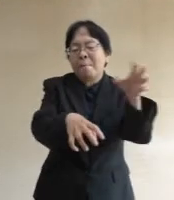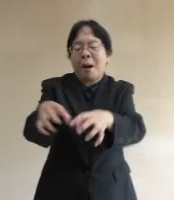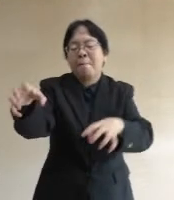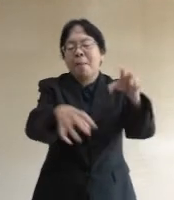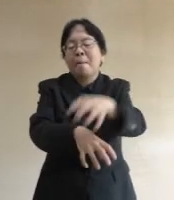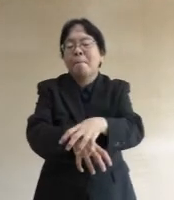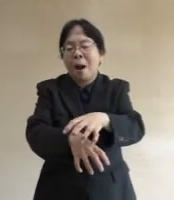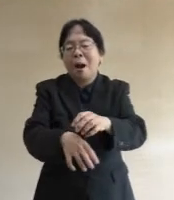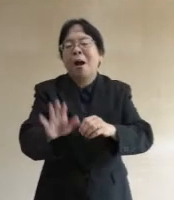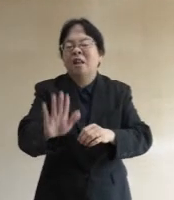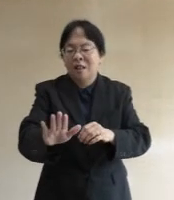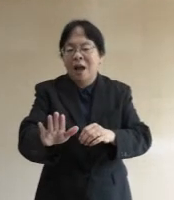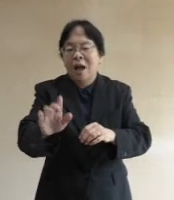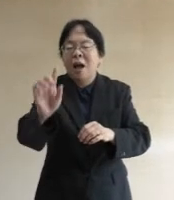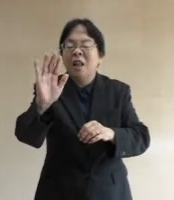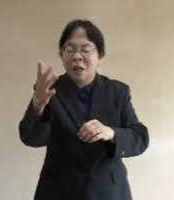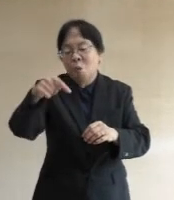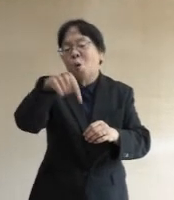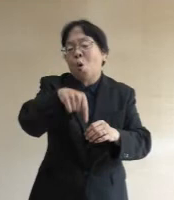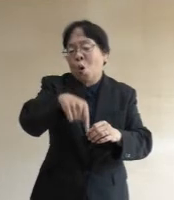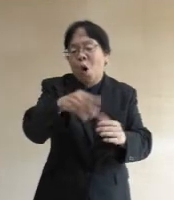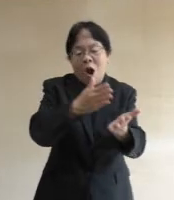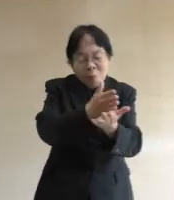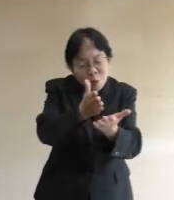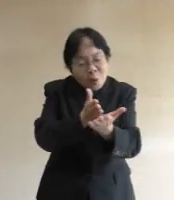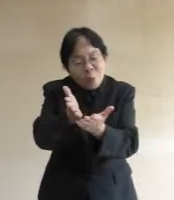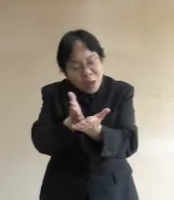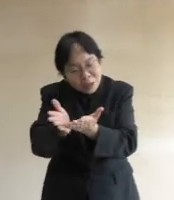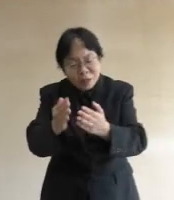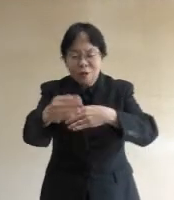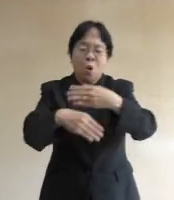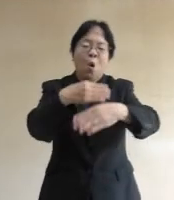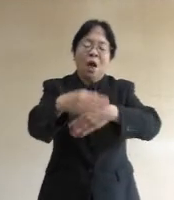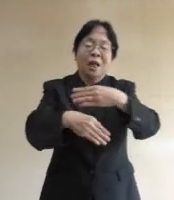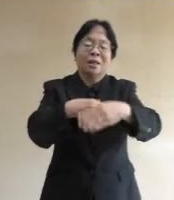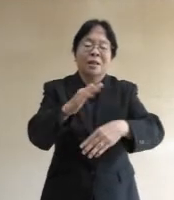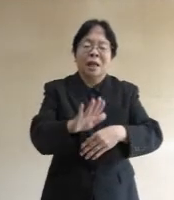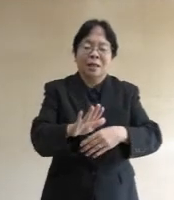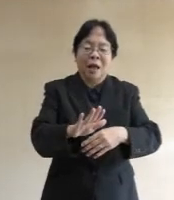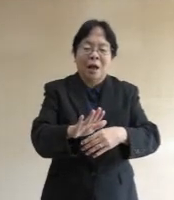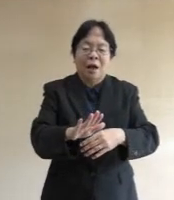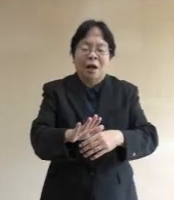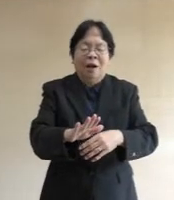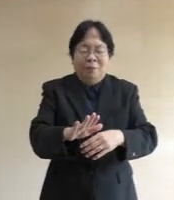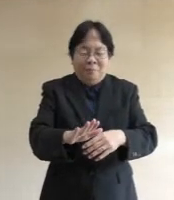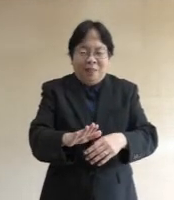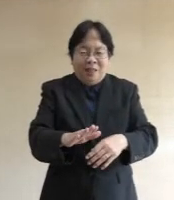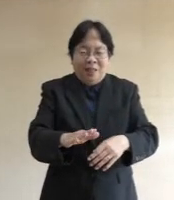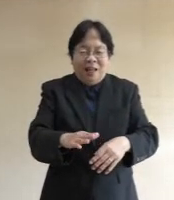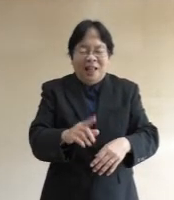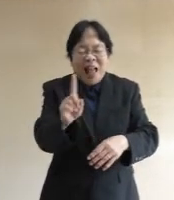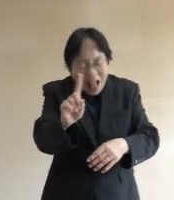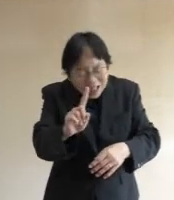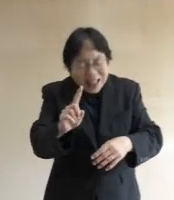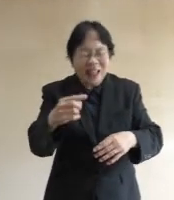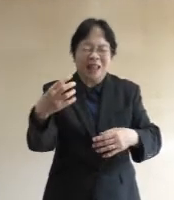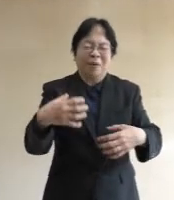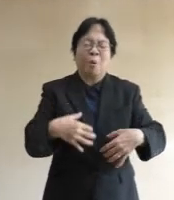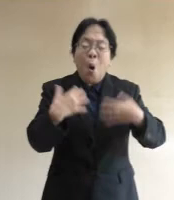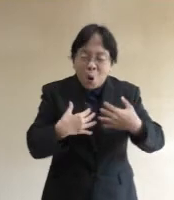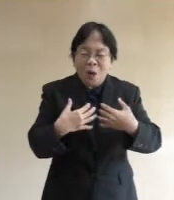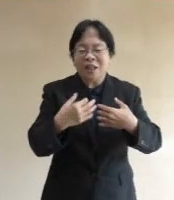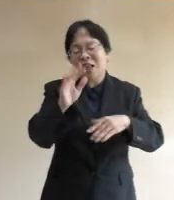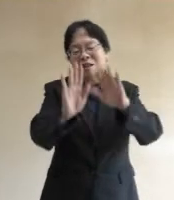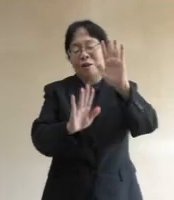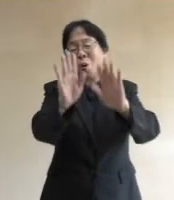、すごくなんでこんなこと、こんな分別しなきゃいけないのっていうような、もうちょっともうなんでだよっていう怒